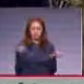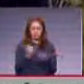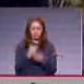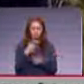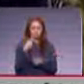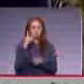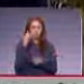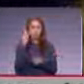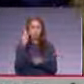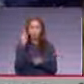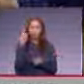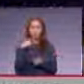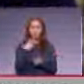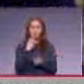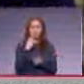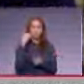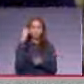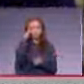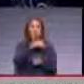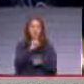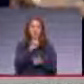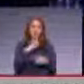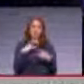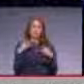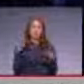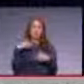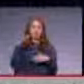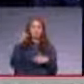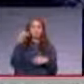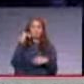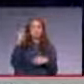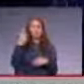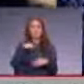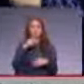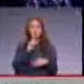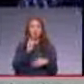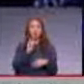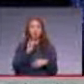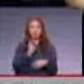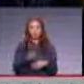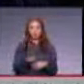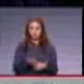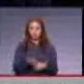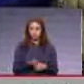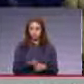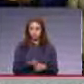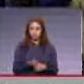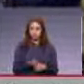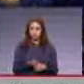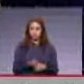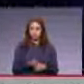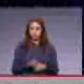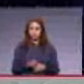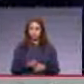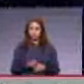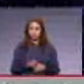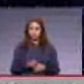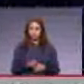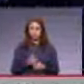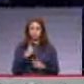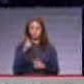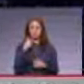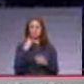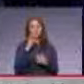اللي معايا كلهم بيقول لي كده. معلش انا بيسمعوه وهو بيتكلم بالتليفون وبسمعهم. يعني انا بطلب